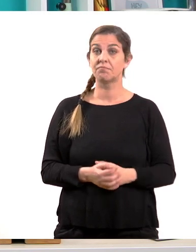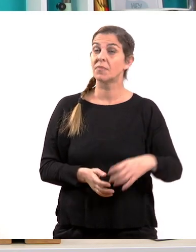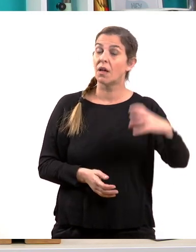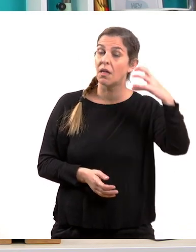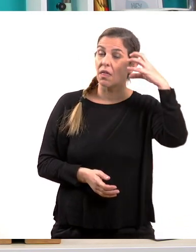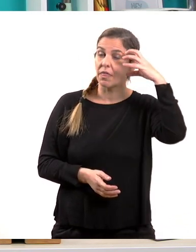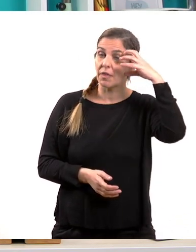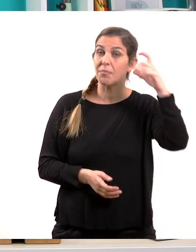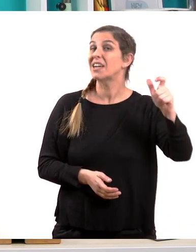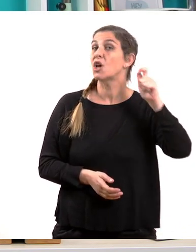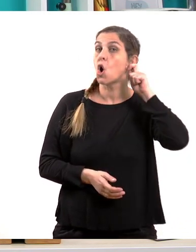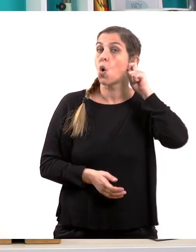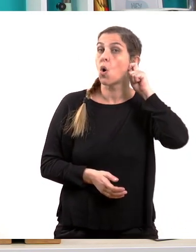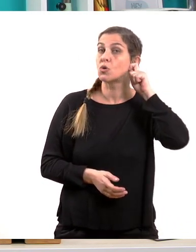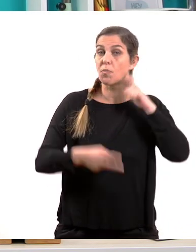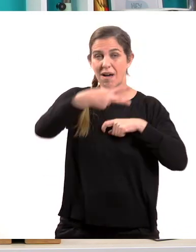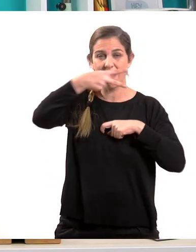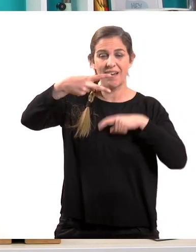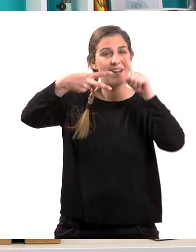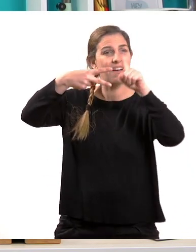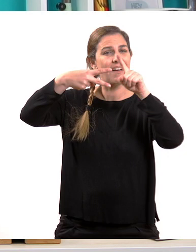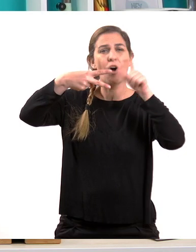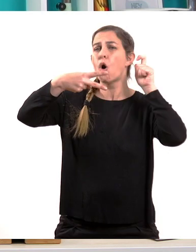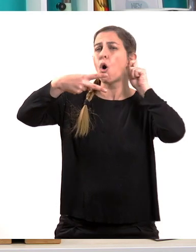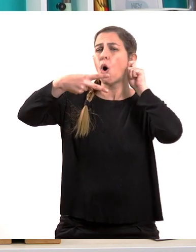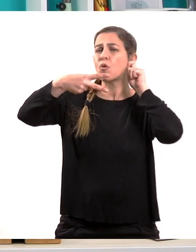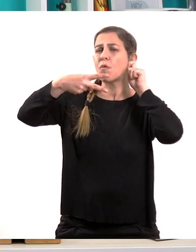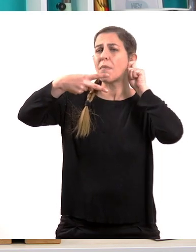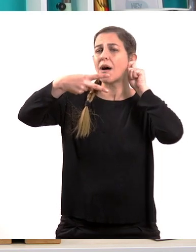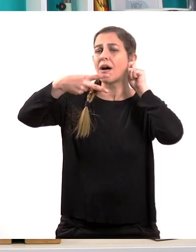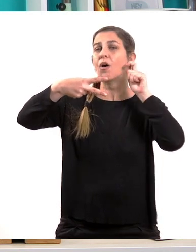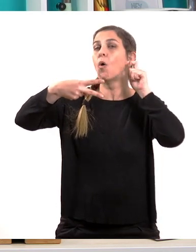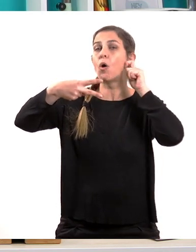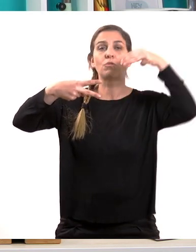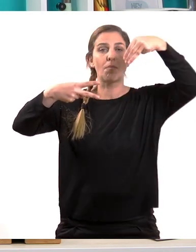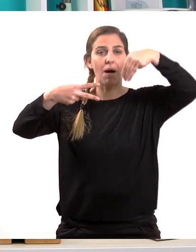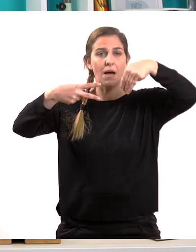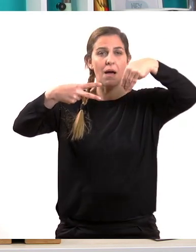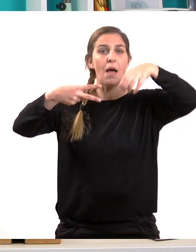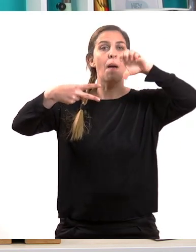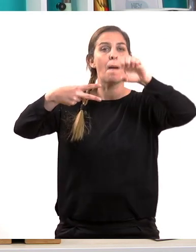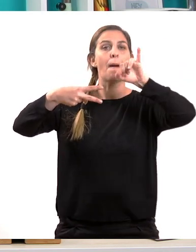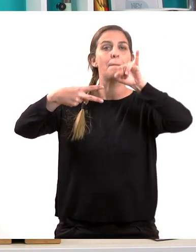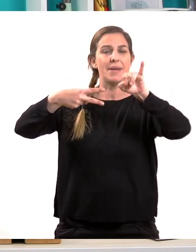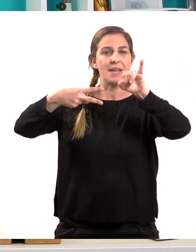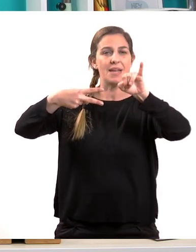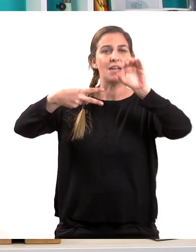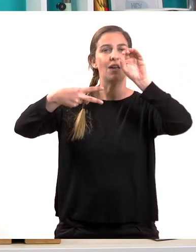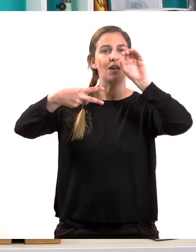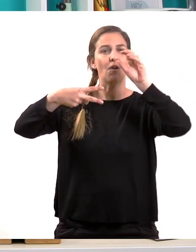Θυμάστε πώς λέγεται ο πρώτος όρος της αφαίρεσης? Είναι ο μειωτέος. Αυτός που μειώνεται